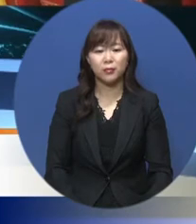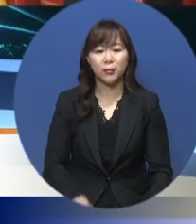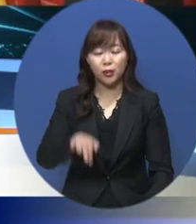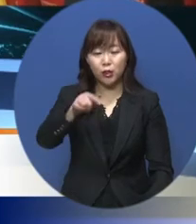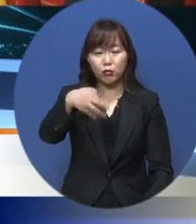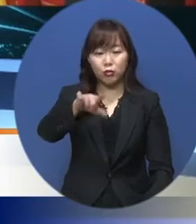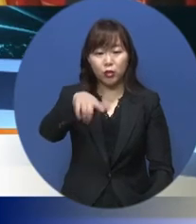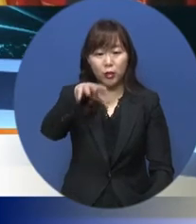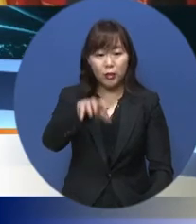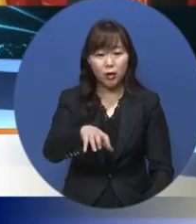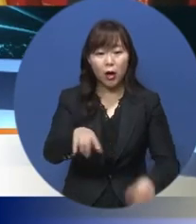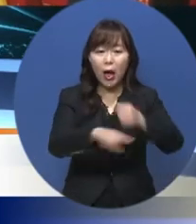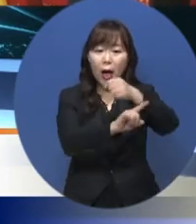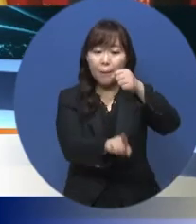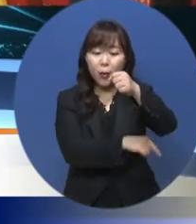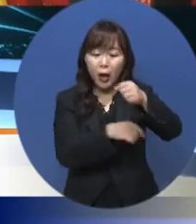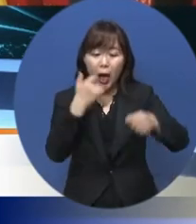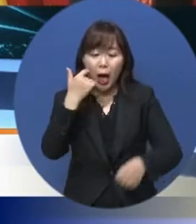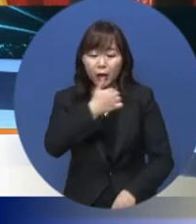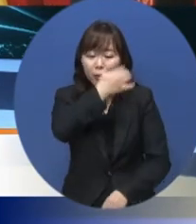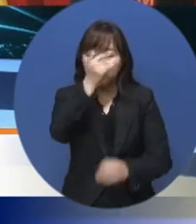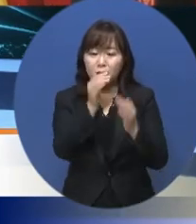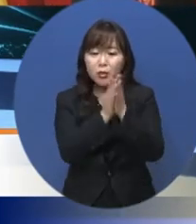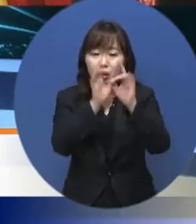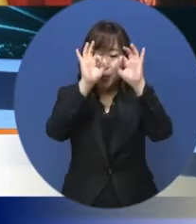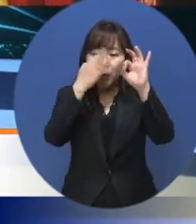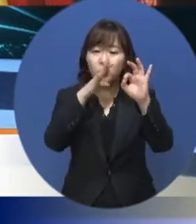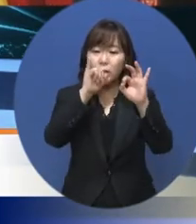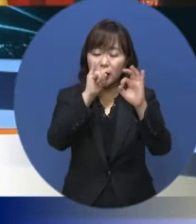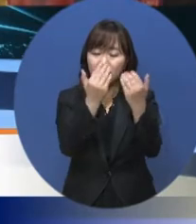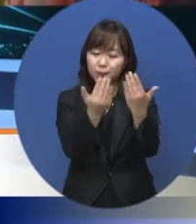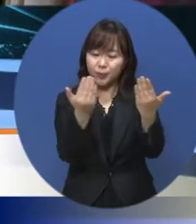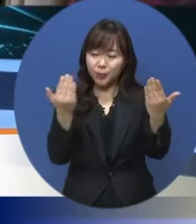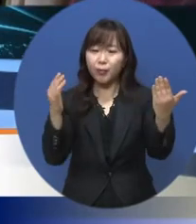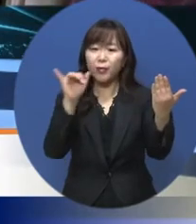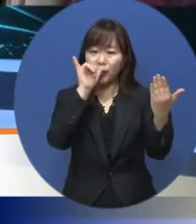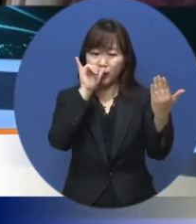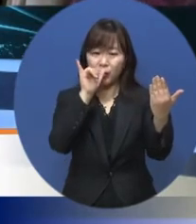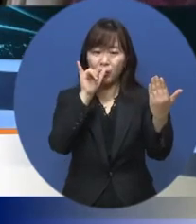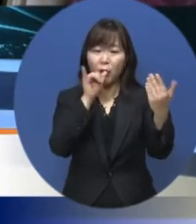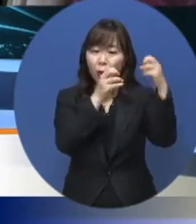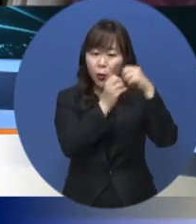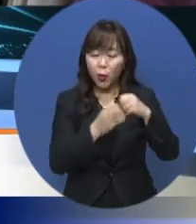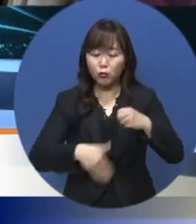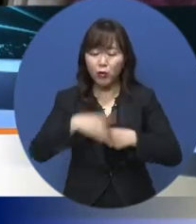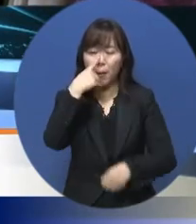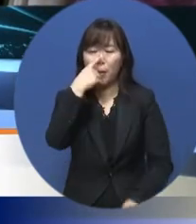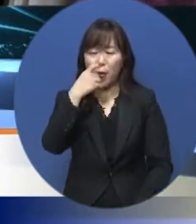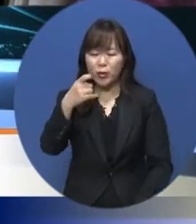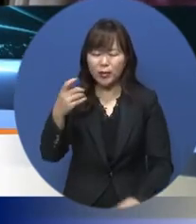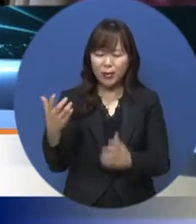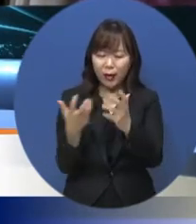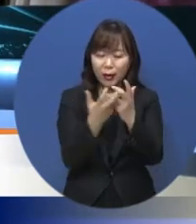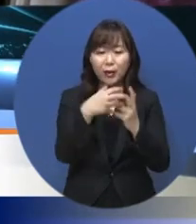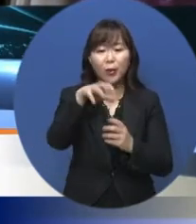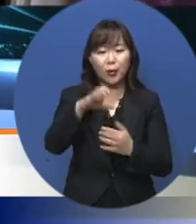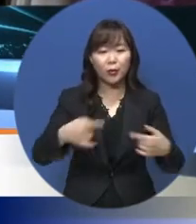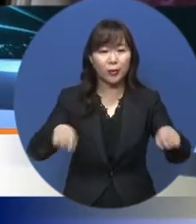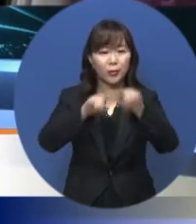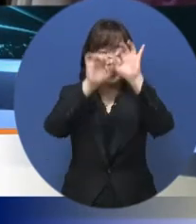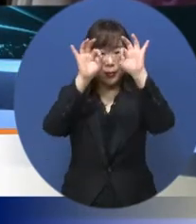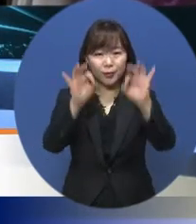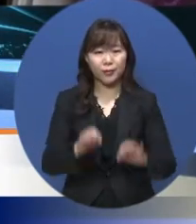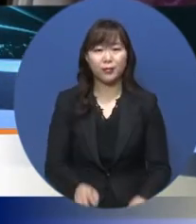춘천에서 한복의 아름다움을 직접 만나볼 수 있는 전시가 열렸습니다. 고유한 우리의 멋이 가득 담긴 현장에